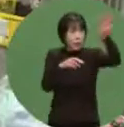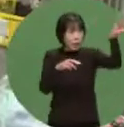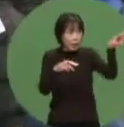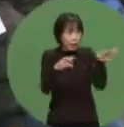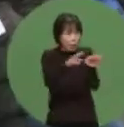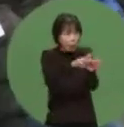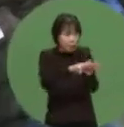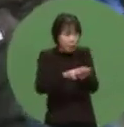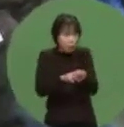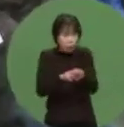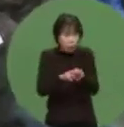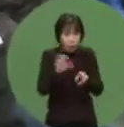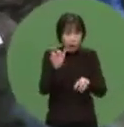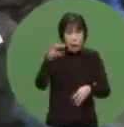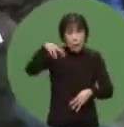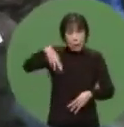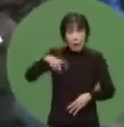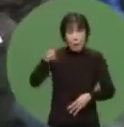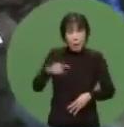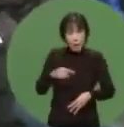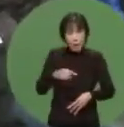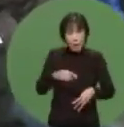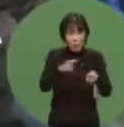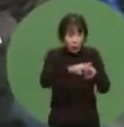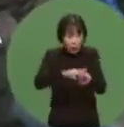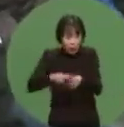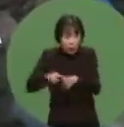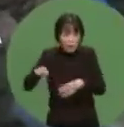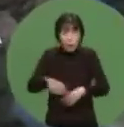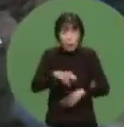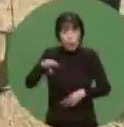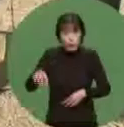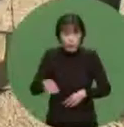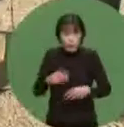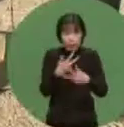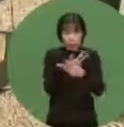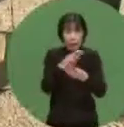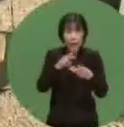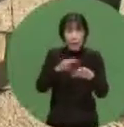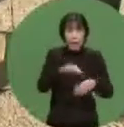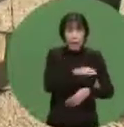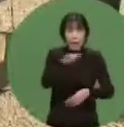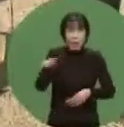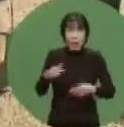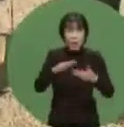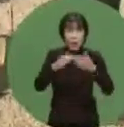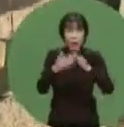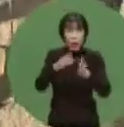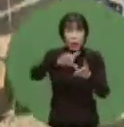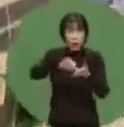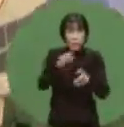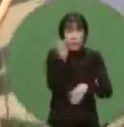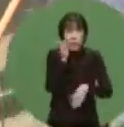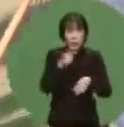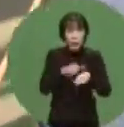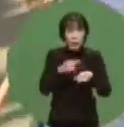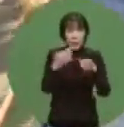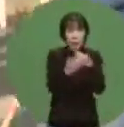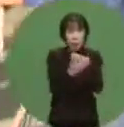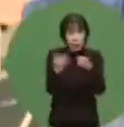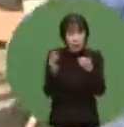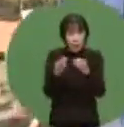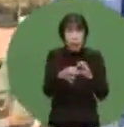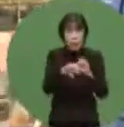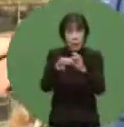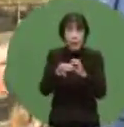流域 1.7km を北田原町地内水質保全連絡協議会の皆さんが河川